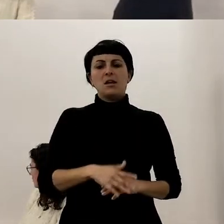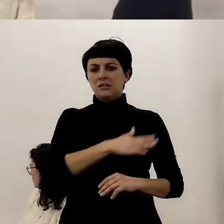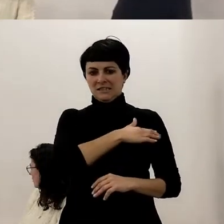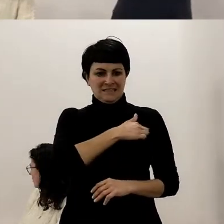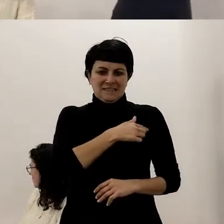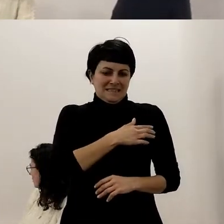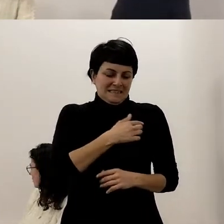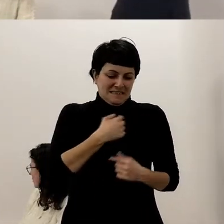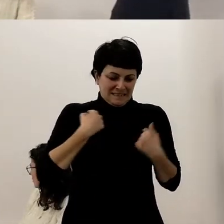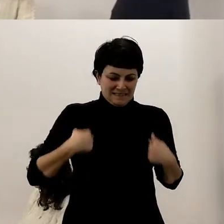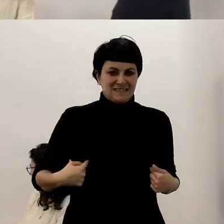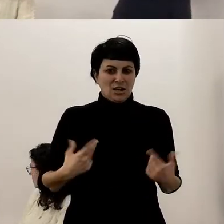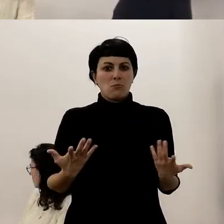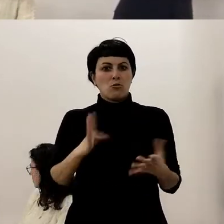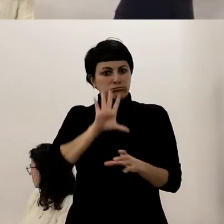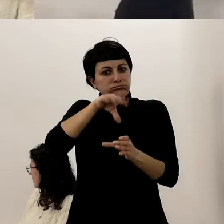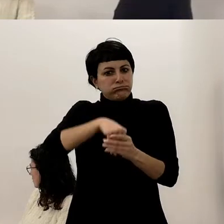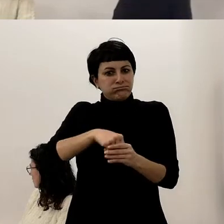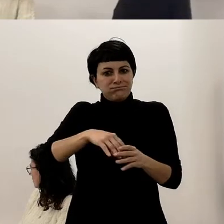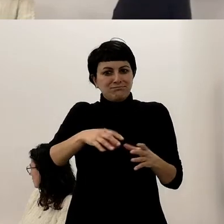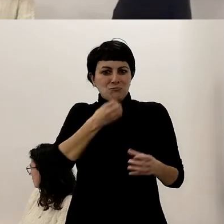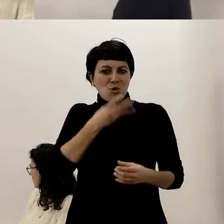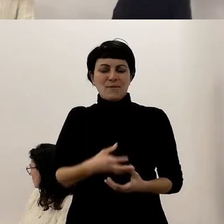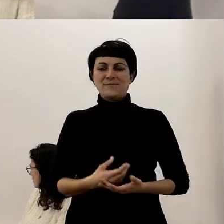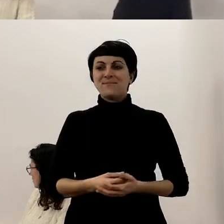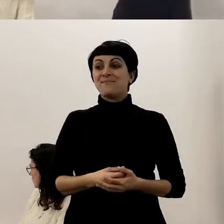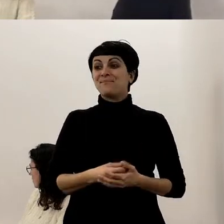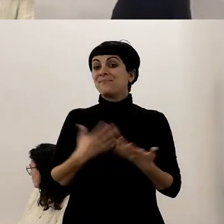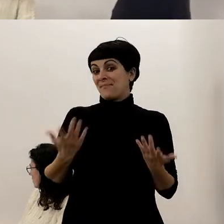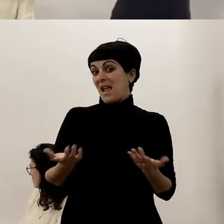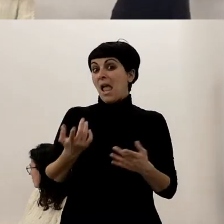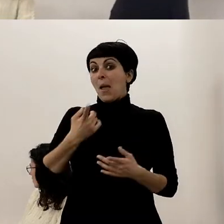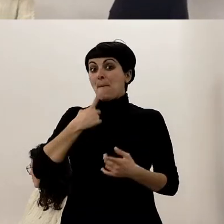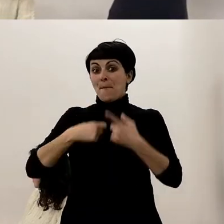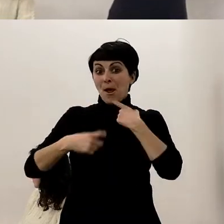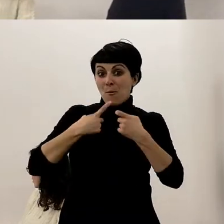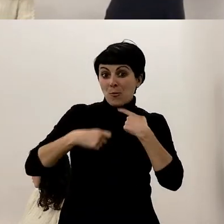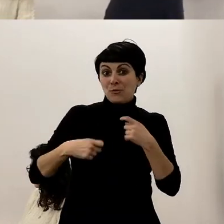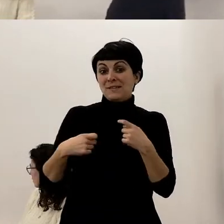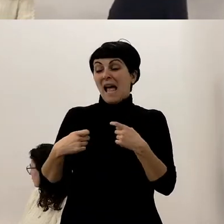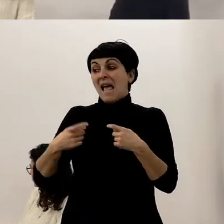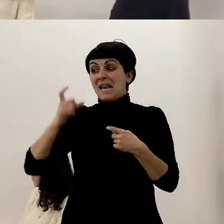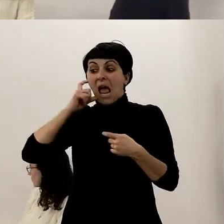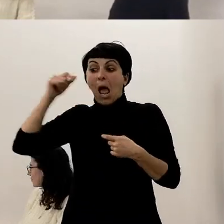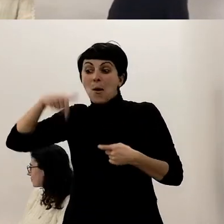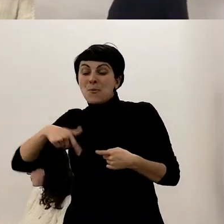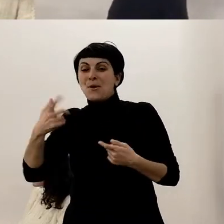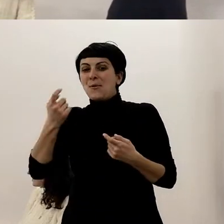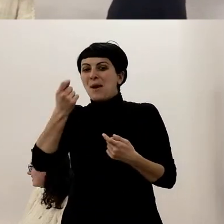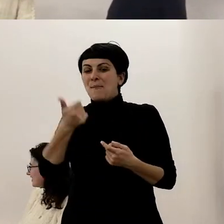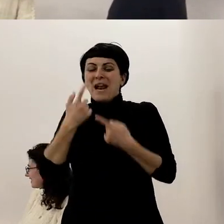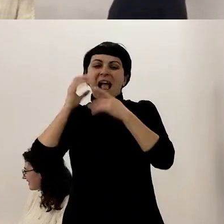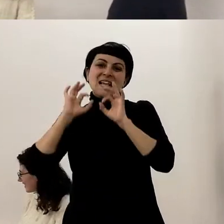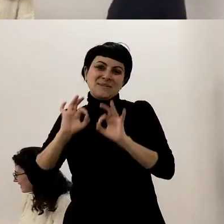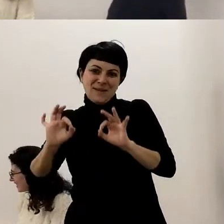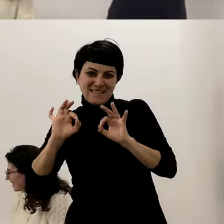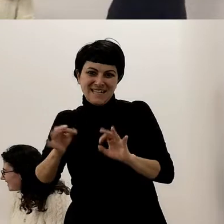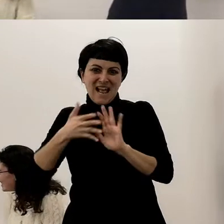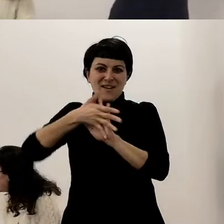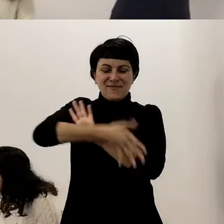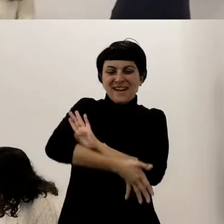sentit, clar, suposo que la resta de preguntes anirà una mica a part, perquè clar, nosaltres som tot noies. És més especial. Sí,